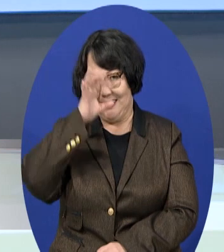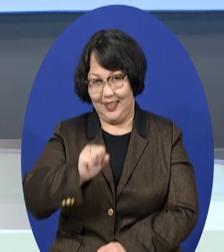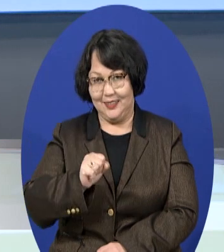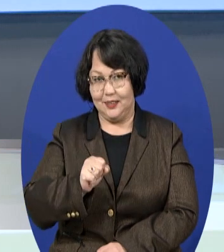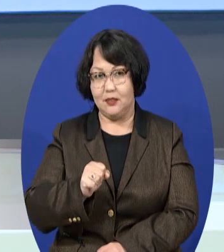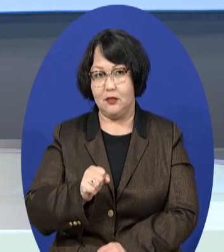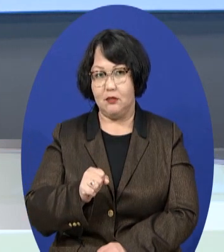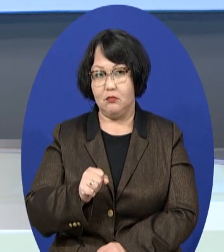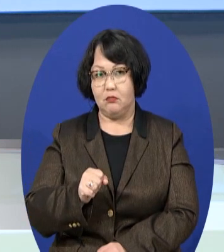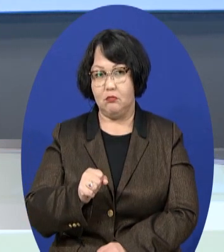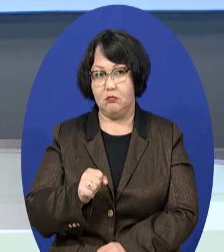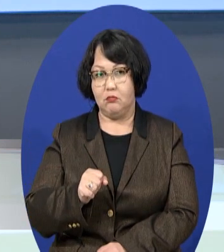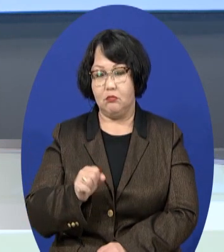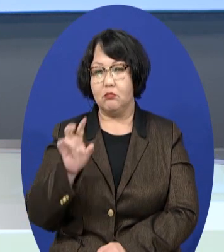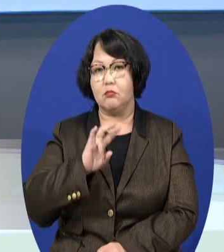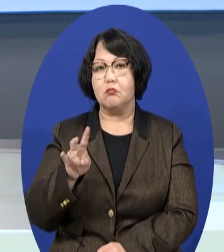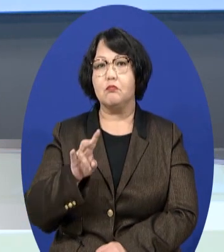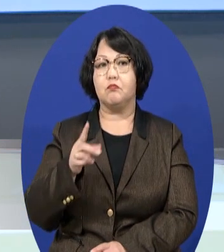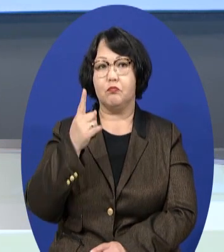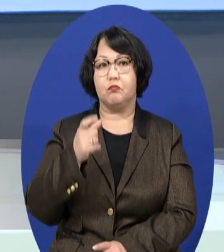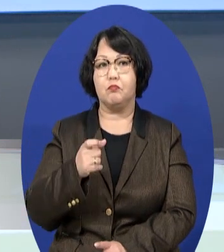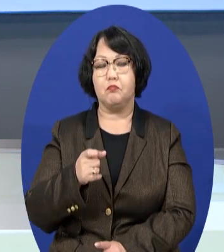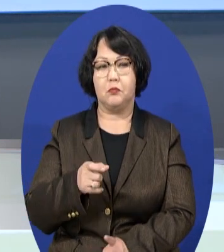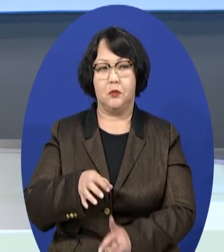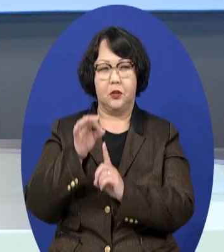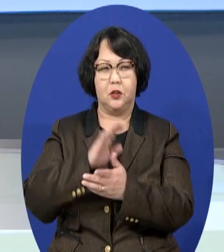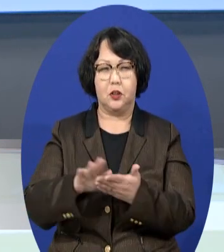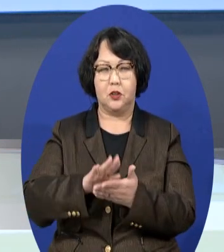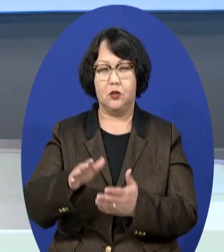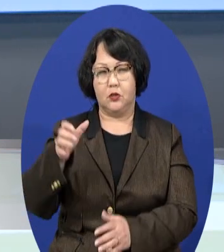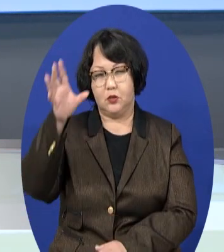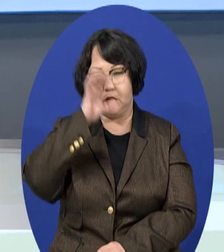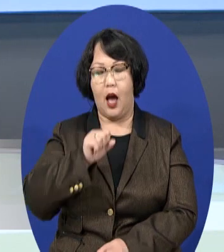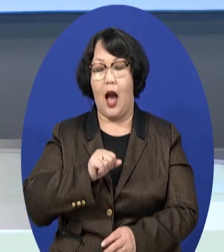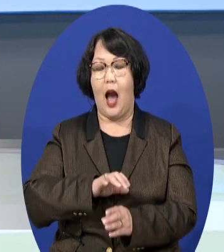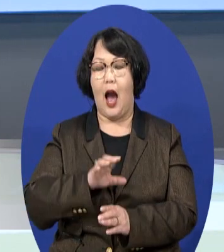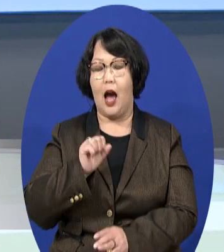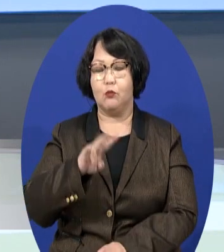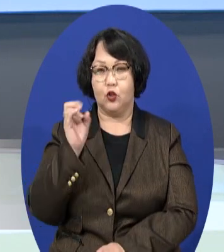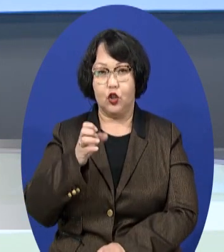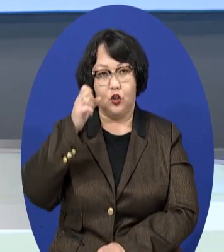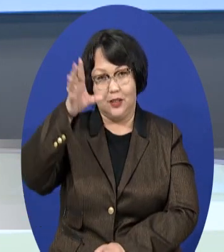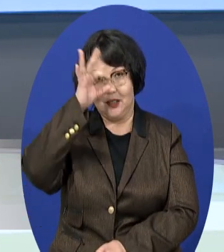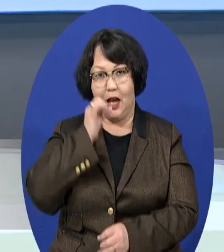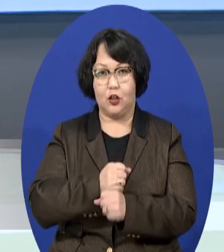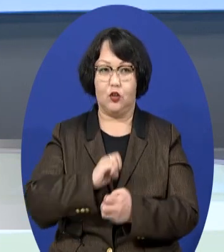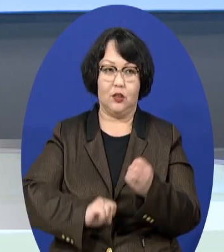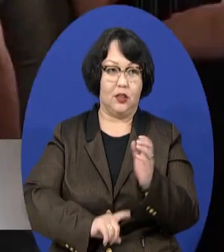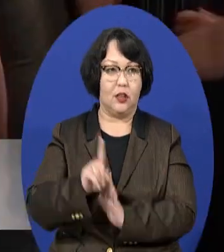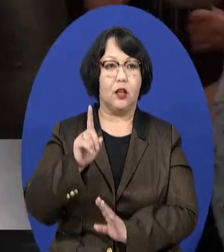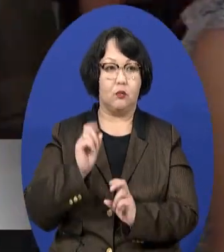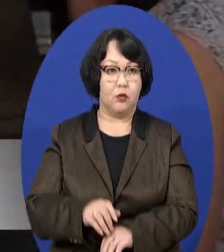нам ялалт байгуулсан байна. Ингэснээр Никол Пашинян засгийн газраа шинээр бүрдүүлж албан ёсоор ерөнхий сайдаар ажиллах нь тодорхой болж байна.